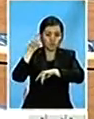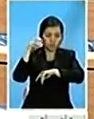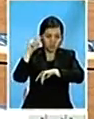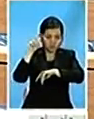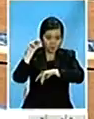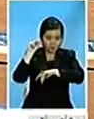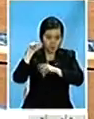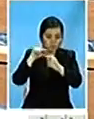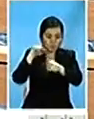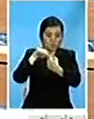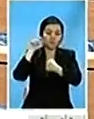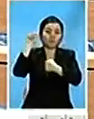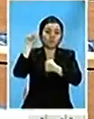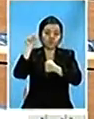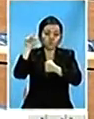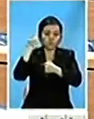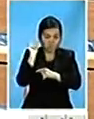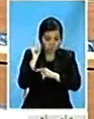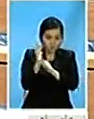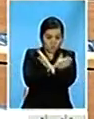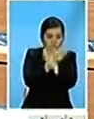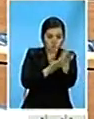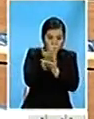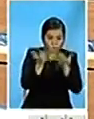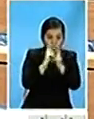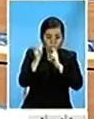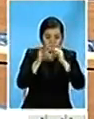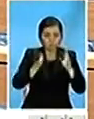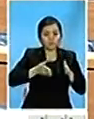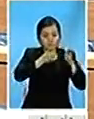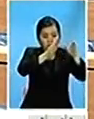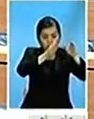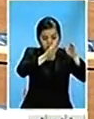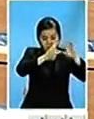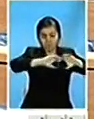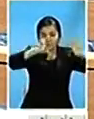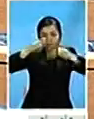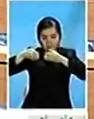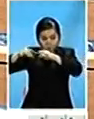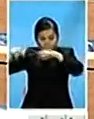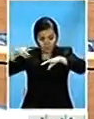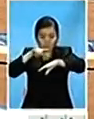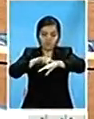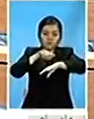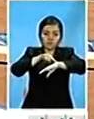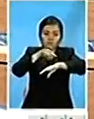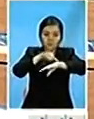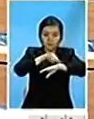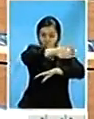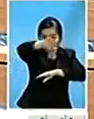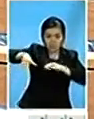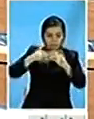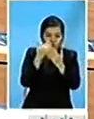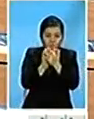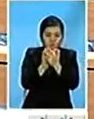นั้นสรุปก็คือว่าได้หารือกันเอาไว้คร่าวๆในระหว่างวิปฝ่ายค้านและก็วิปฝ่ายรัฐบาลก็คือเวลาประมาณ45ชั่วโมงโดยใช้สถิ